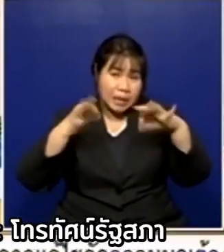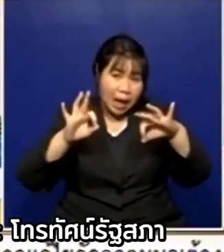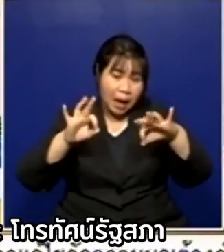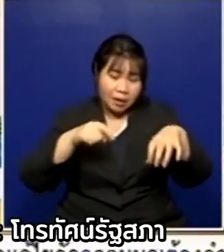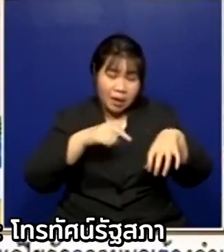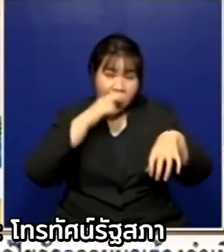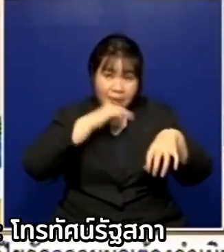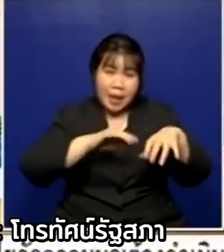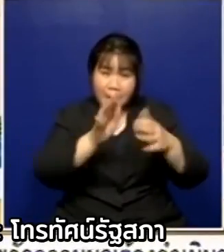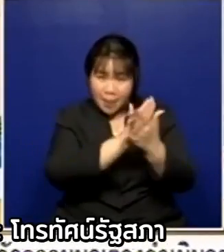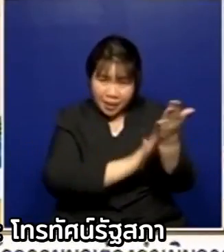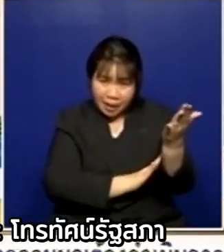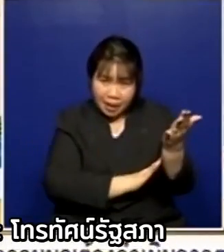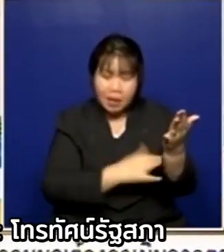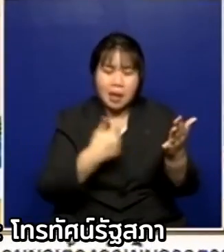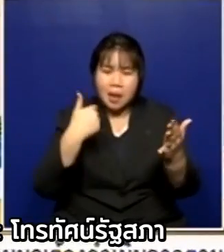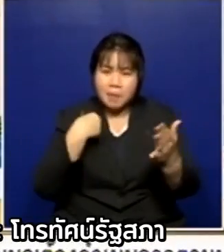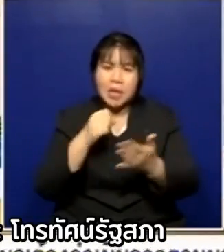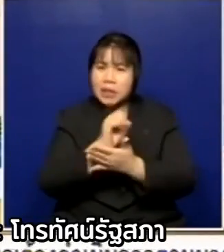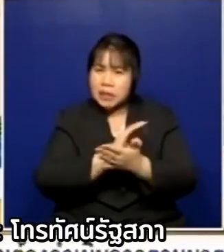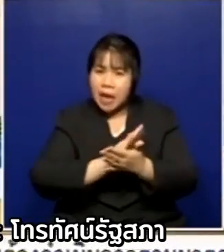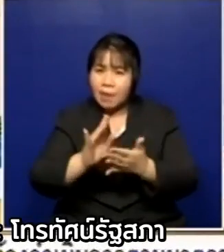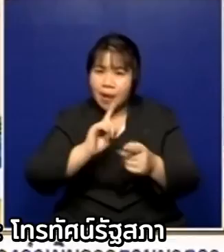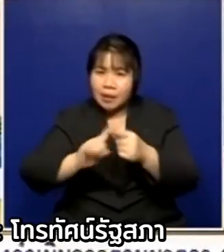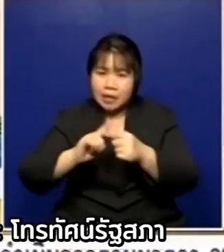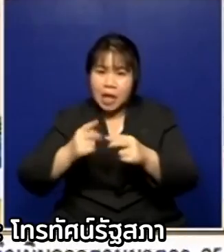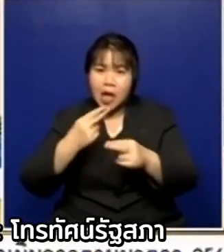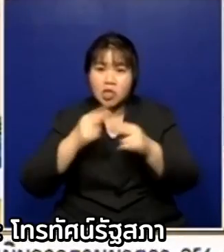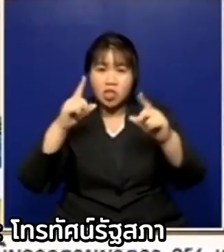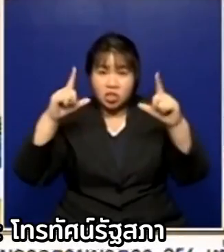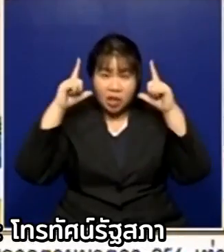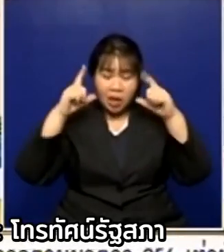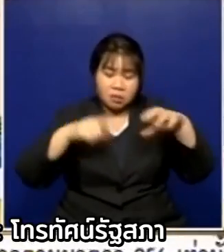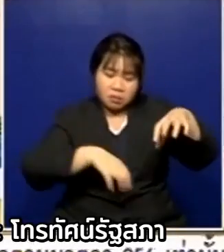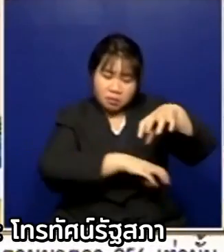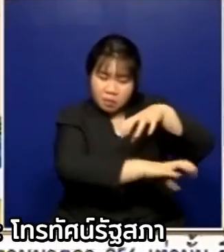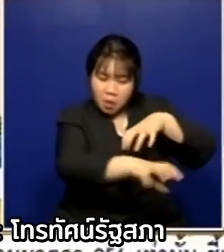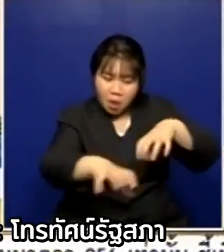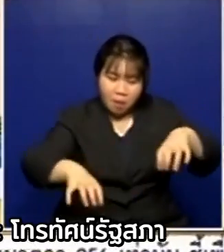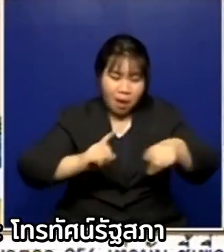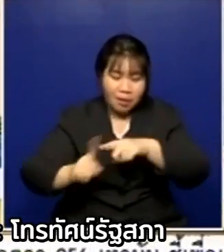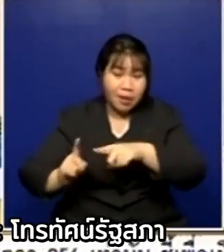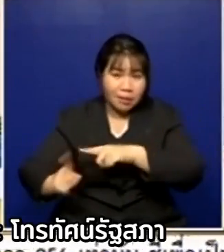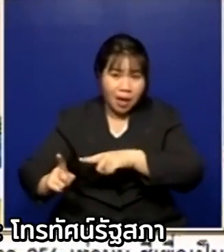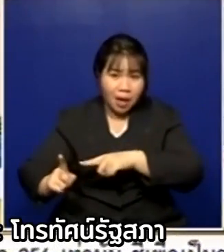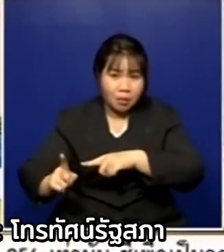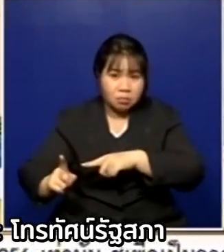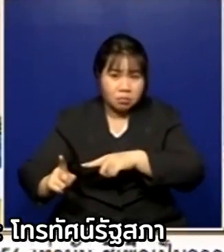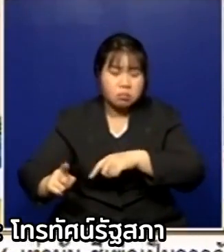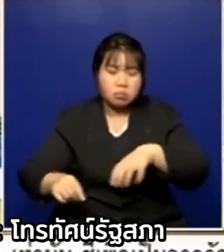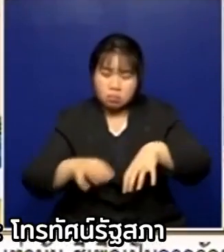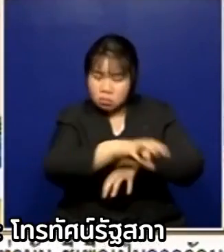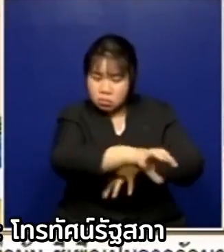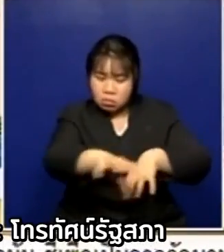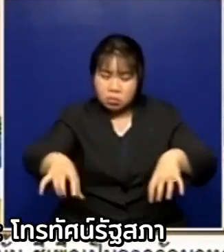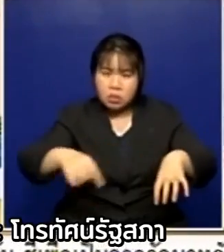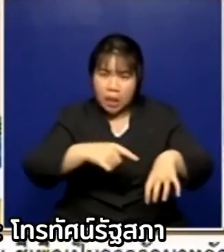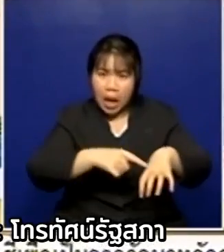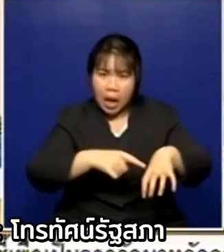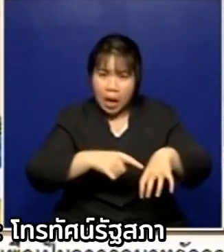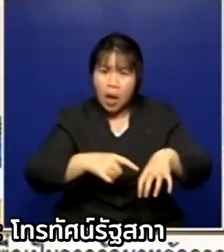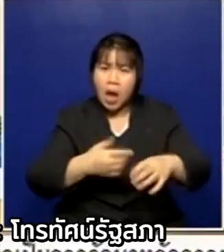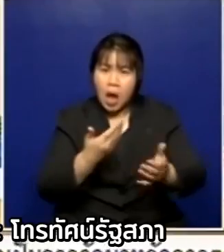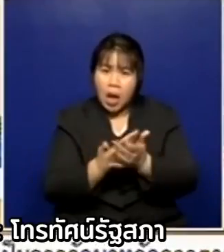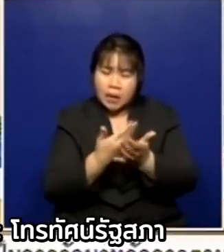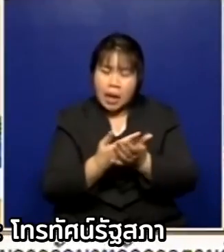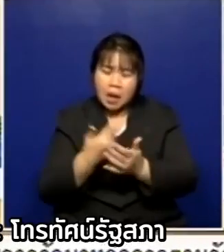ความถึงสถานะนที่มีชื่อหลายสถาบันรับทุน